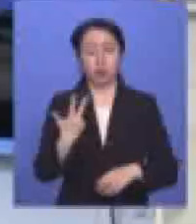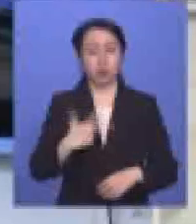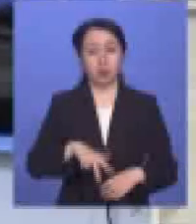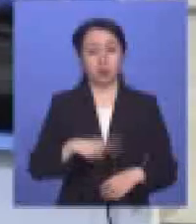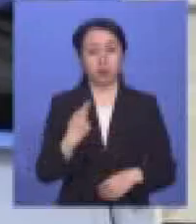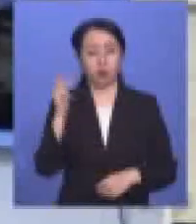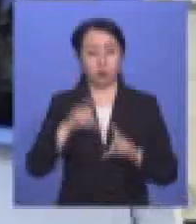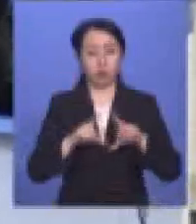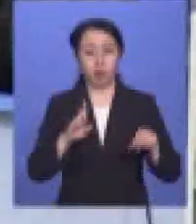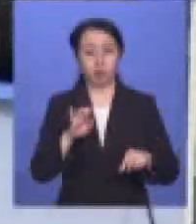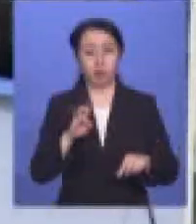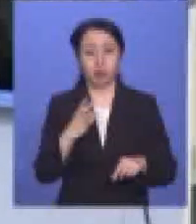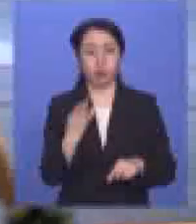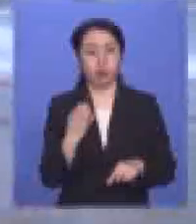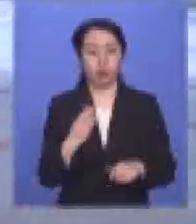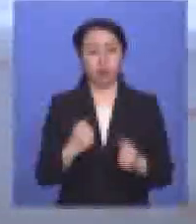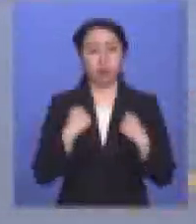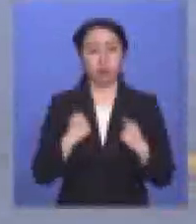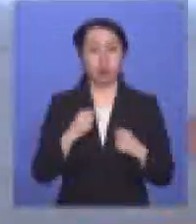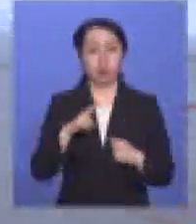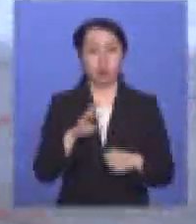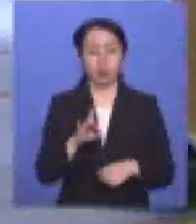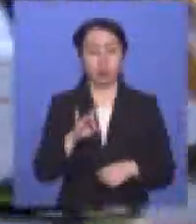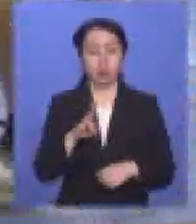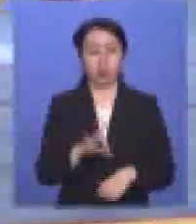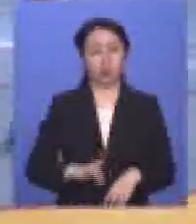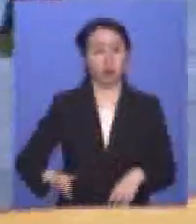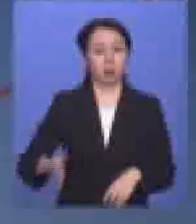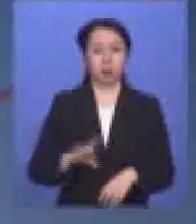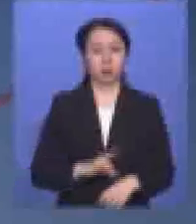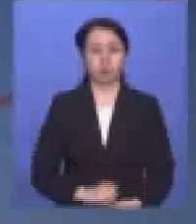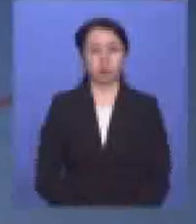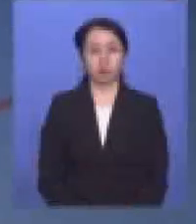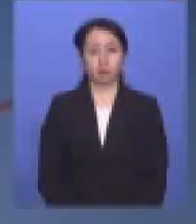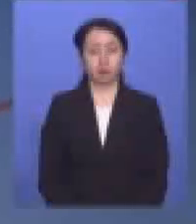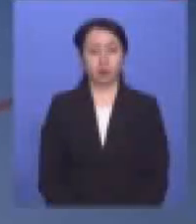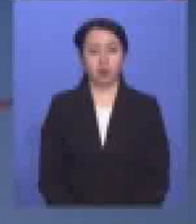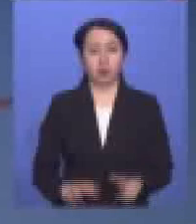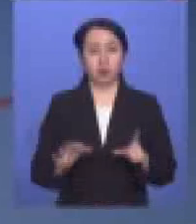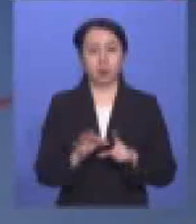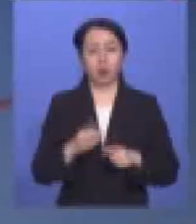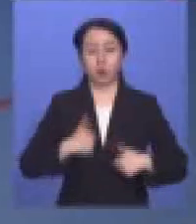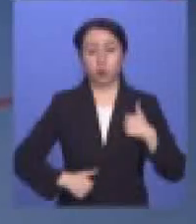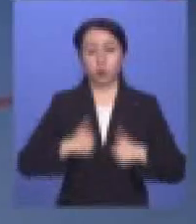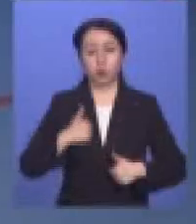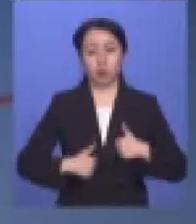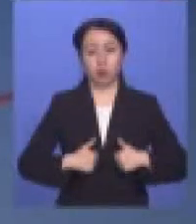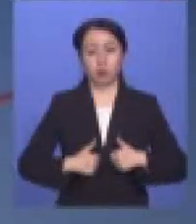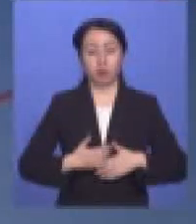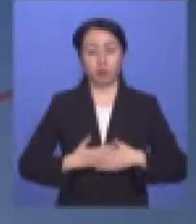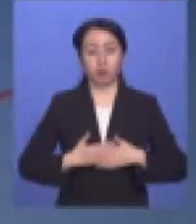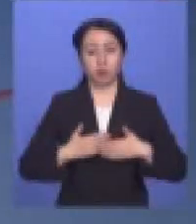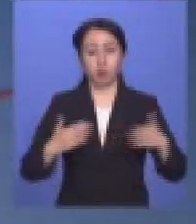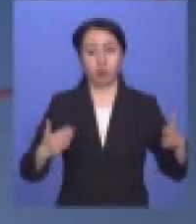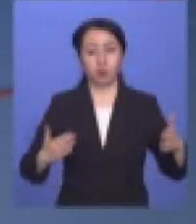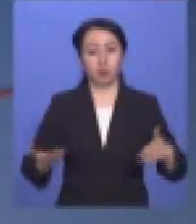школы, гимназии «Бест», «Ниш» и спортсмены из школ Таиншинского и Тимирязевского районов. Ну, цели на турнир большие.